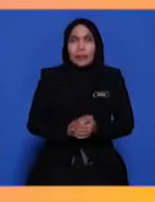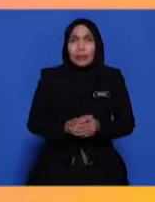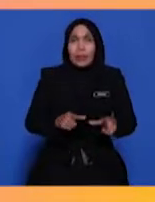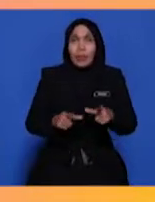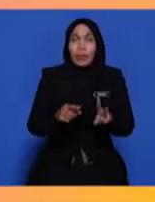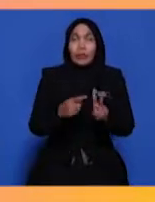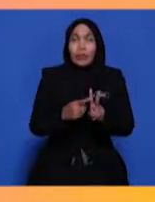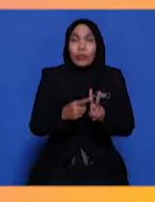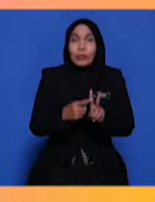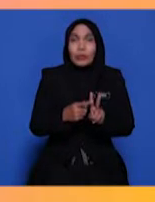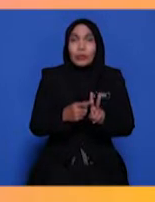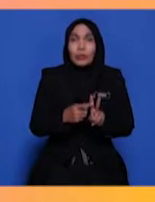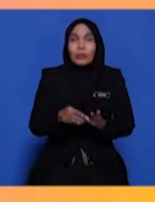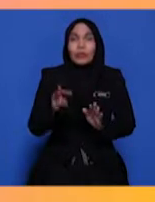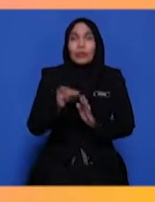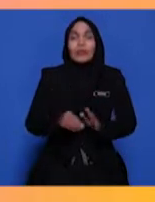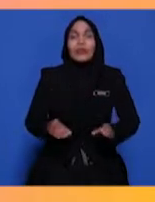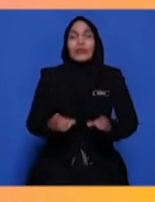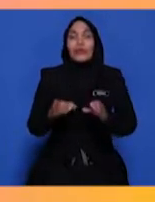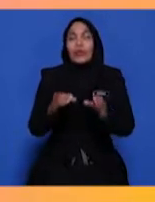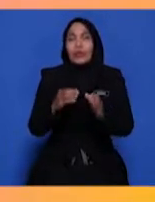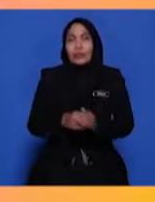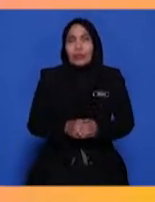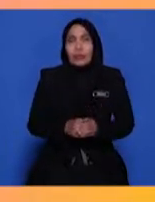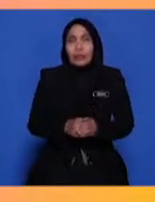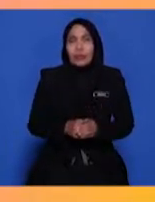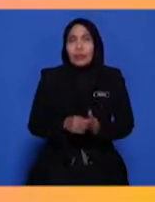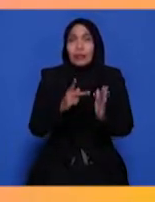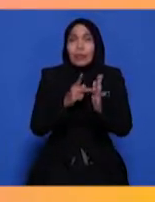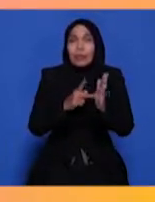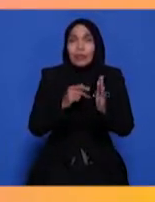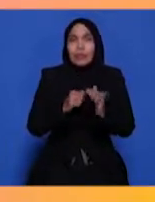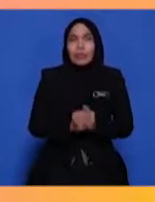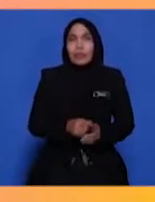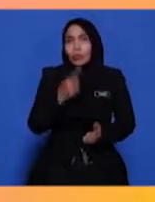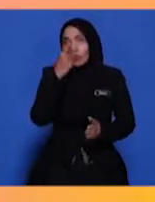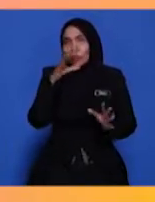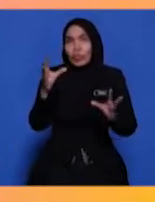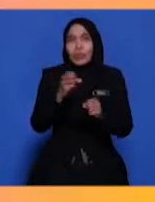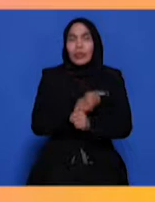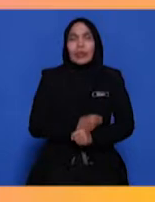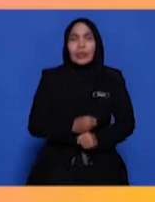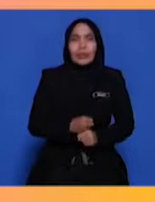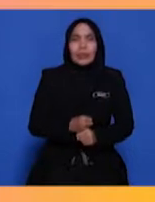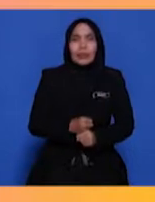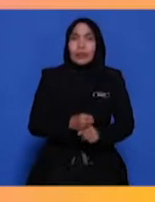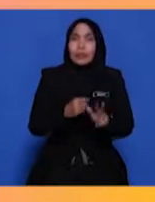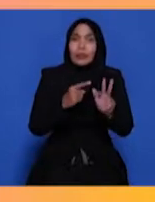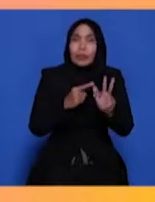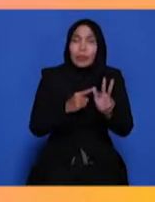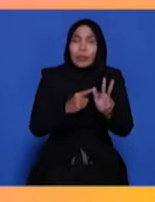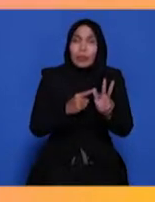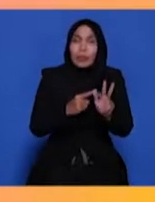Langkah kedua ialah membuat anggaran awal untuk mencapai setiap matlamat. Langkah ketiga